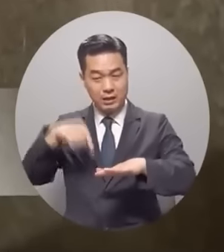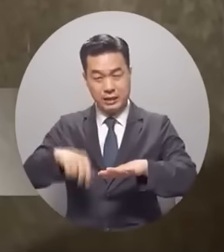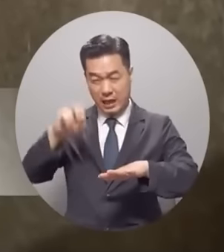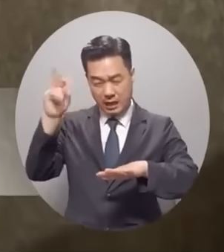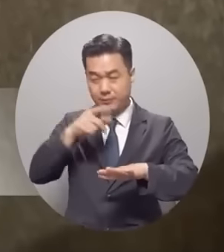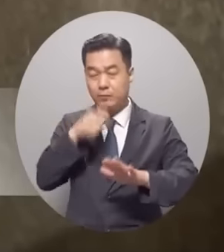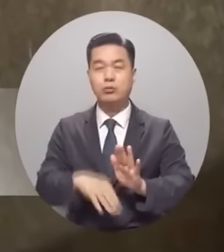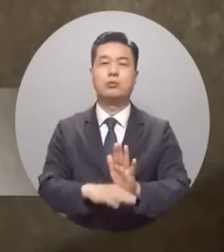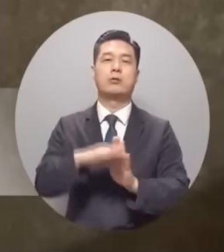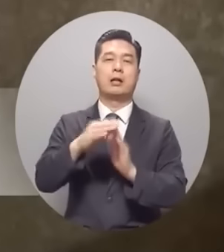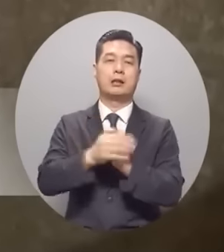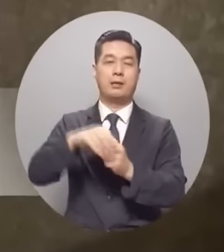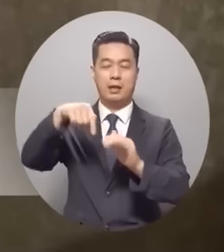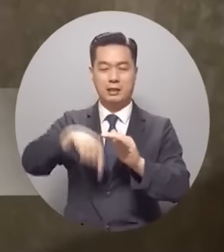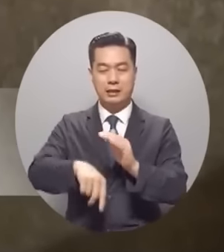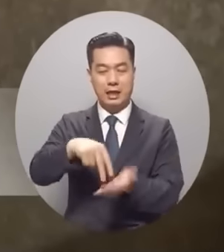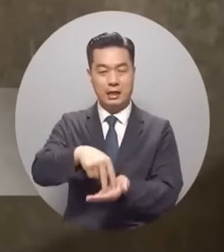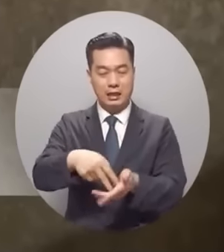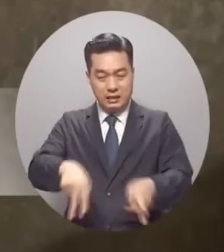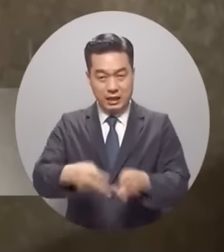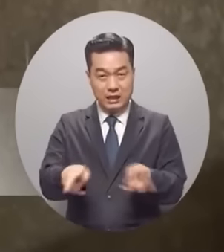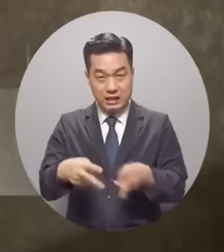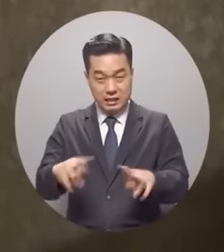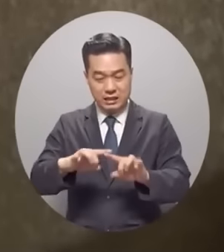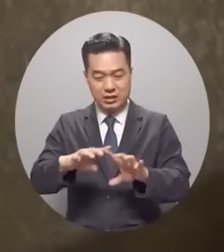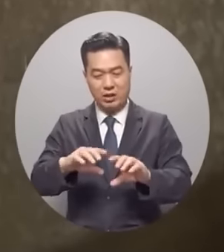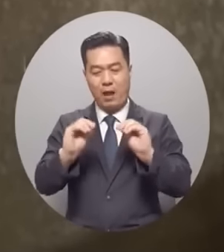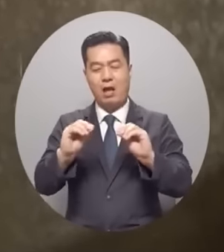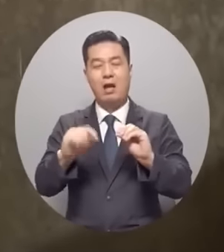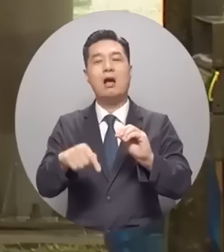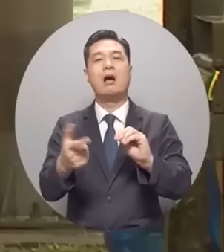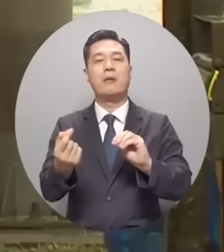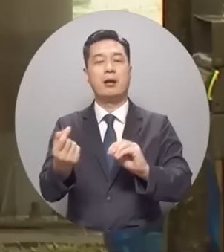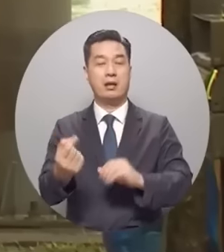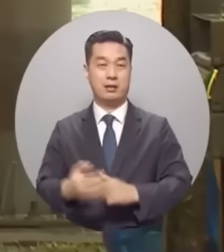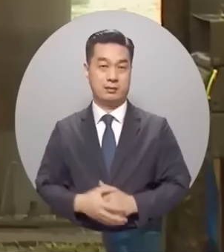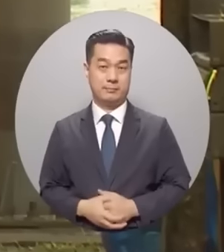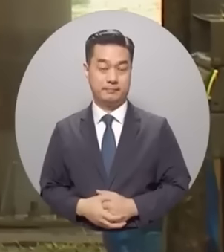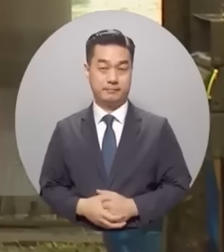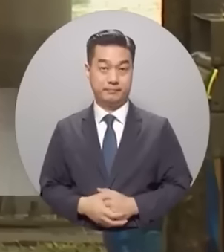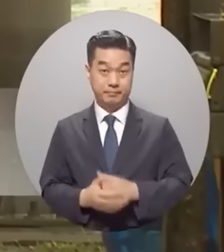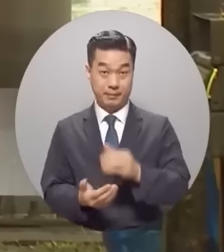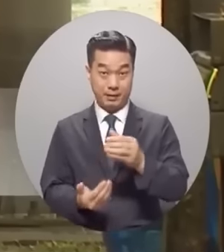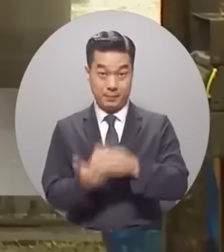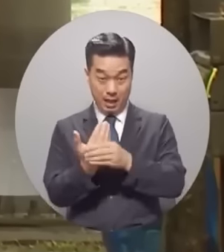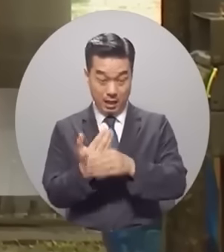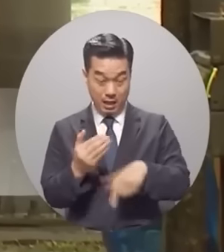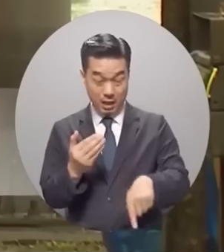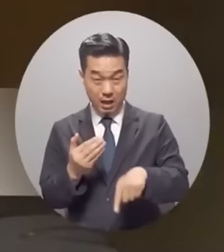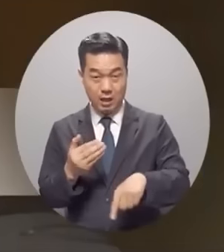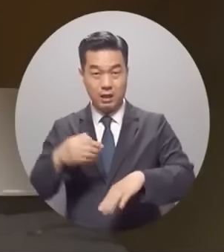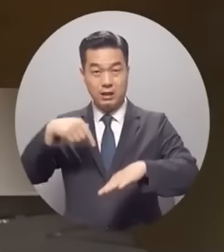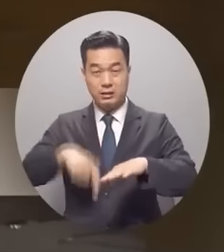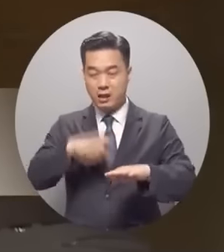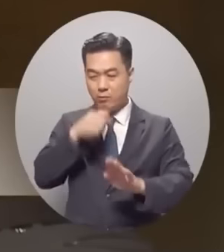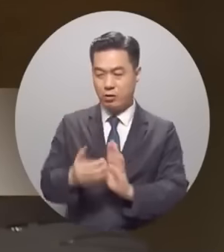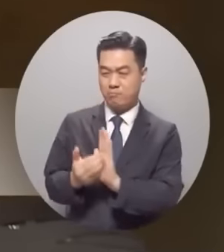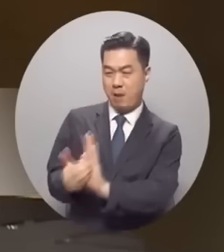침수로 지하 2층에 있던 승강기의 전력이 끊긴 것으로 추정하고 있습니다. 사고가 난 오피스텔은 지하의 침수를